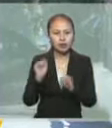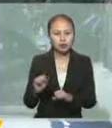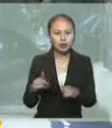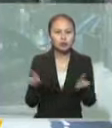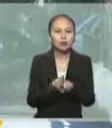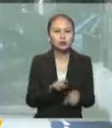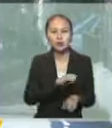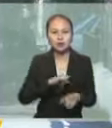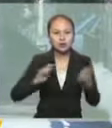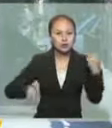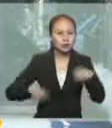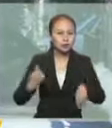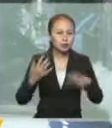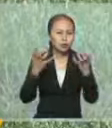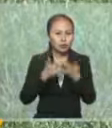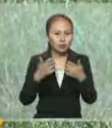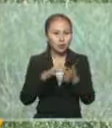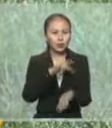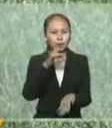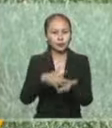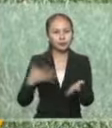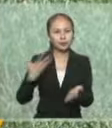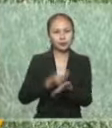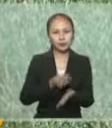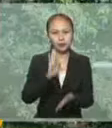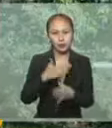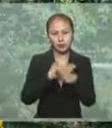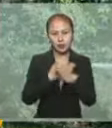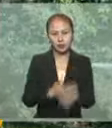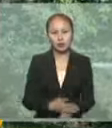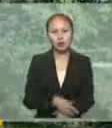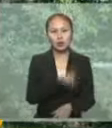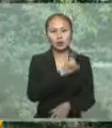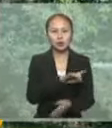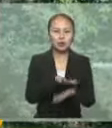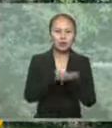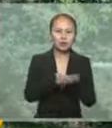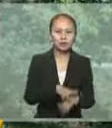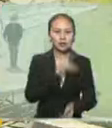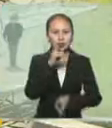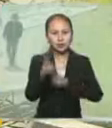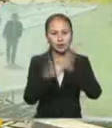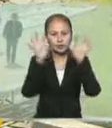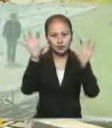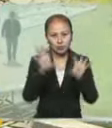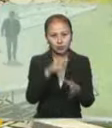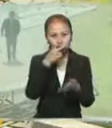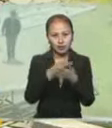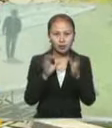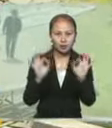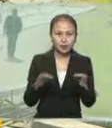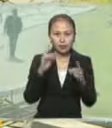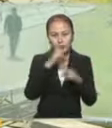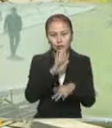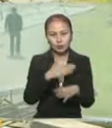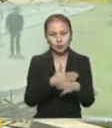Әлеуметтік мекемелердің шығыны қалалық бюджеттің резервінен өтіледі. Ал зардап шеккен тұрғындардың арыз өтініштері заңға сәйкес қаралып, оларға да тиісті